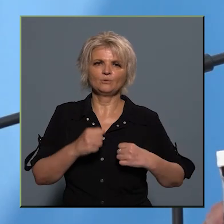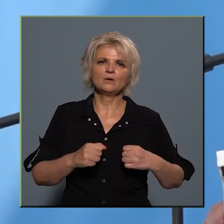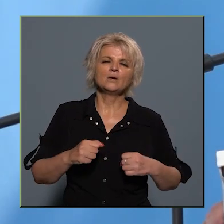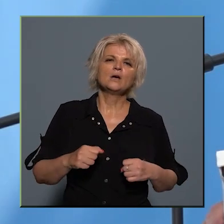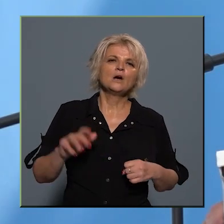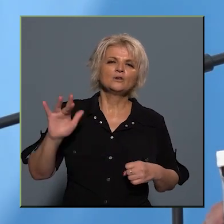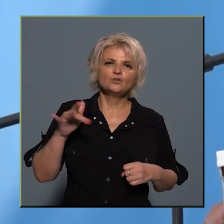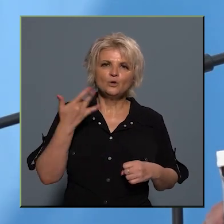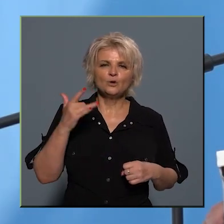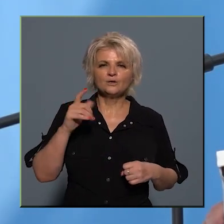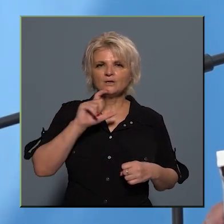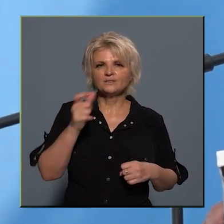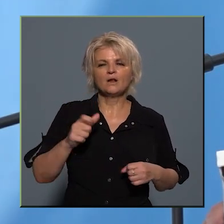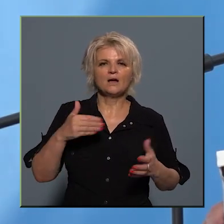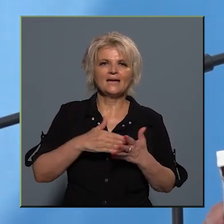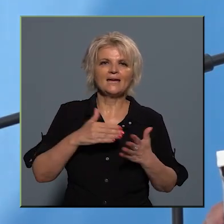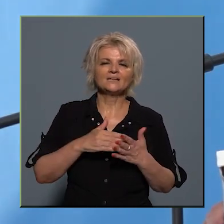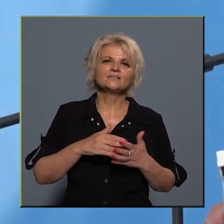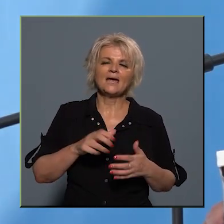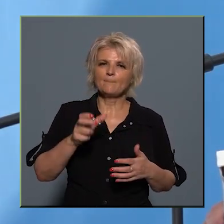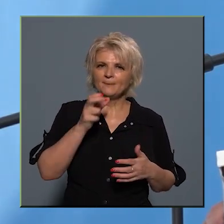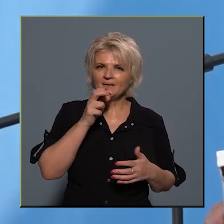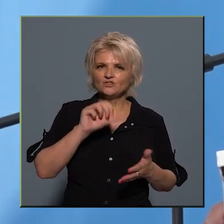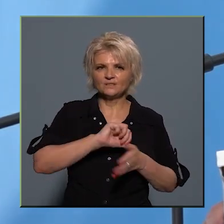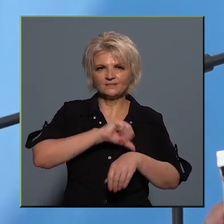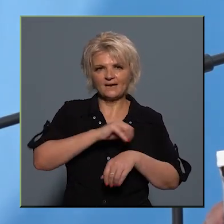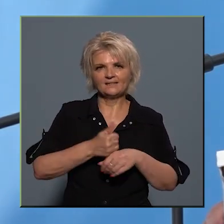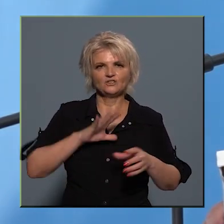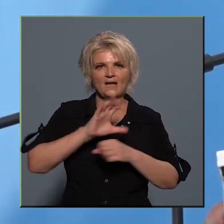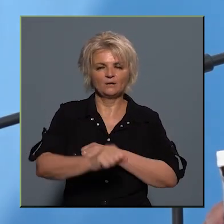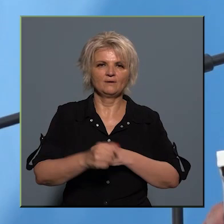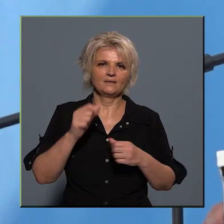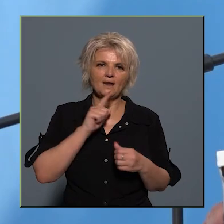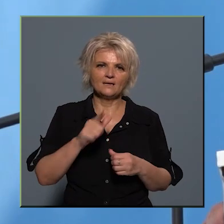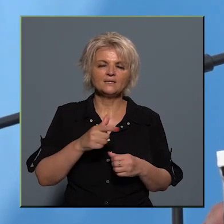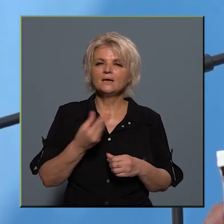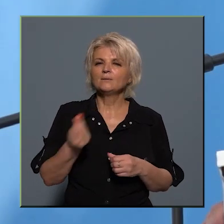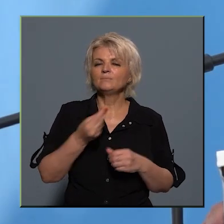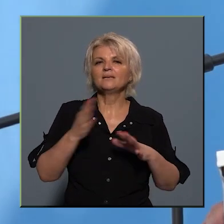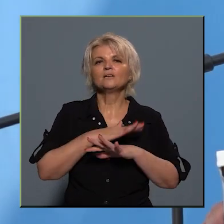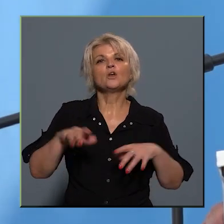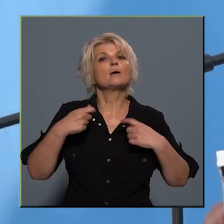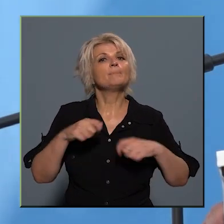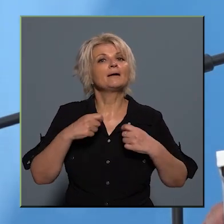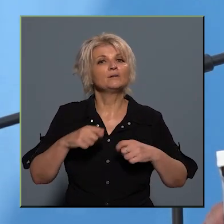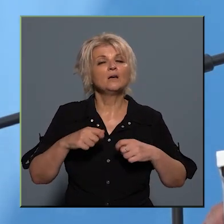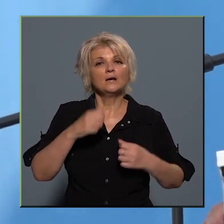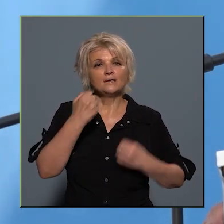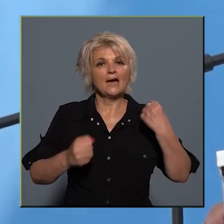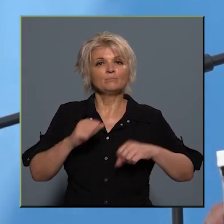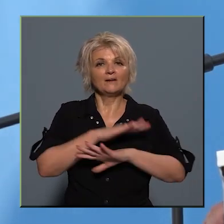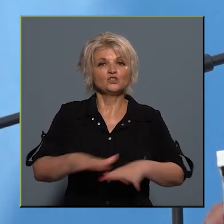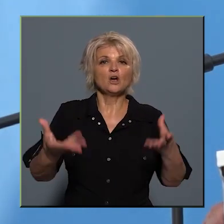Szeged is elérhetővé válik. Miért csak a belváros? Azért, mert ezek a járművek ennyit tudnak. Miért csak